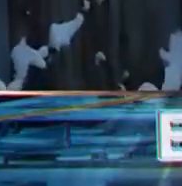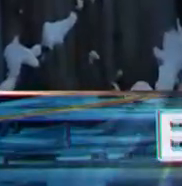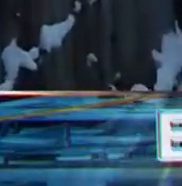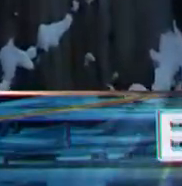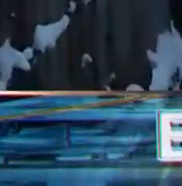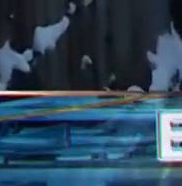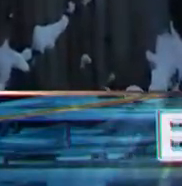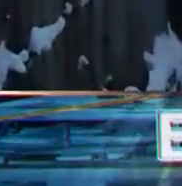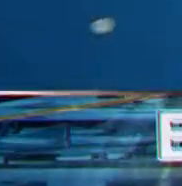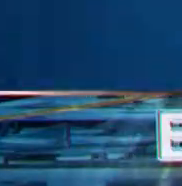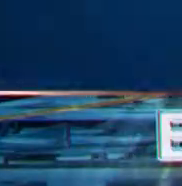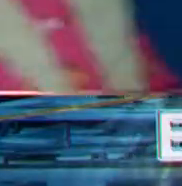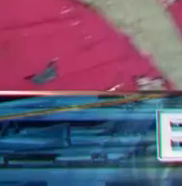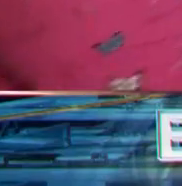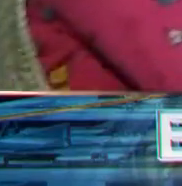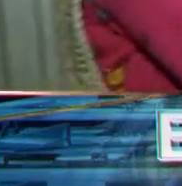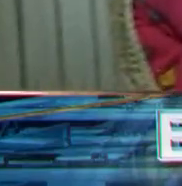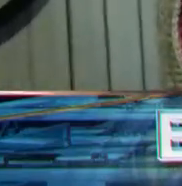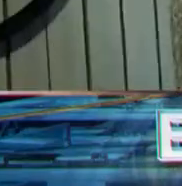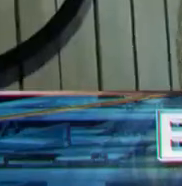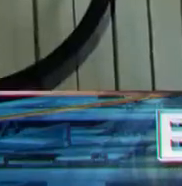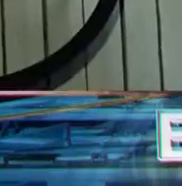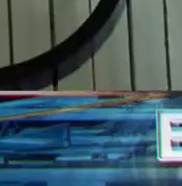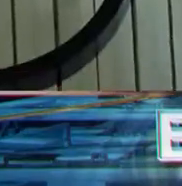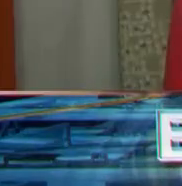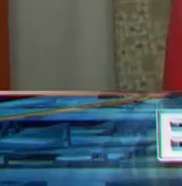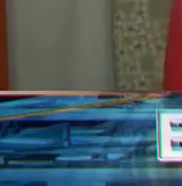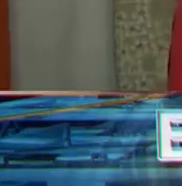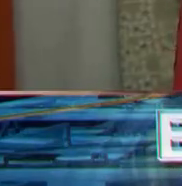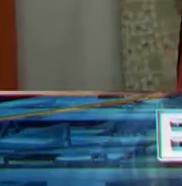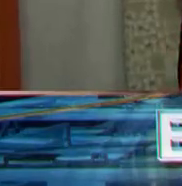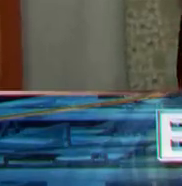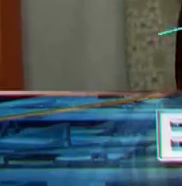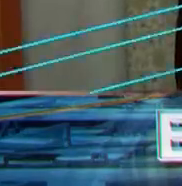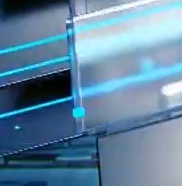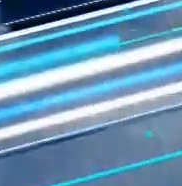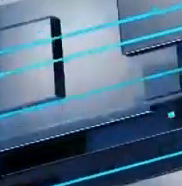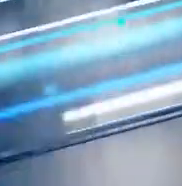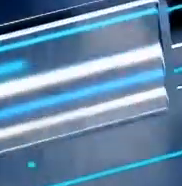Харекет қайырымдық қорының сыйы, Талдықорғандық тағы бір мұқтаж отбасы үйлі болды.